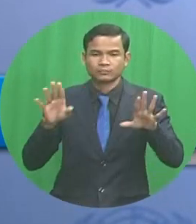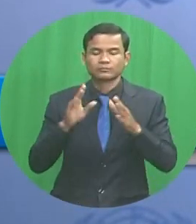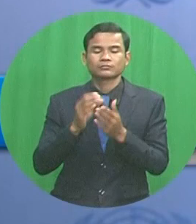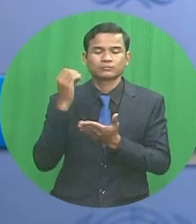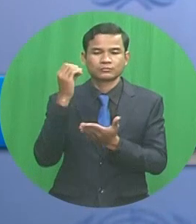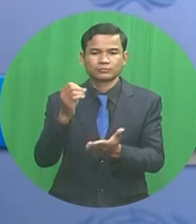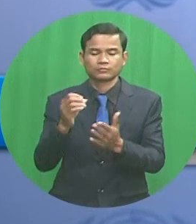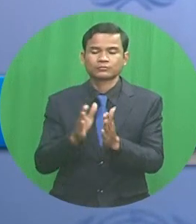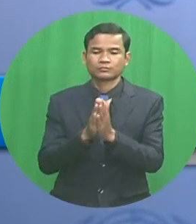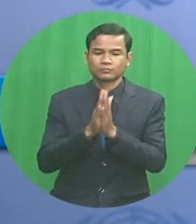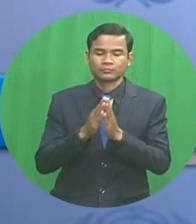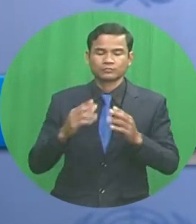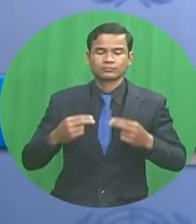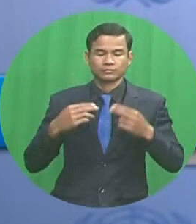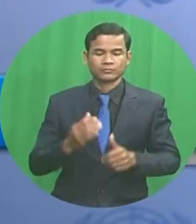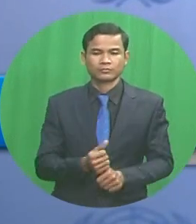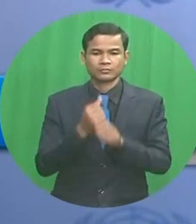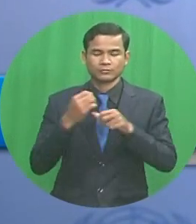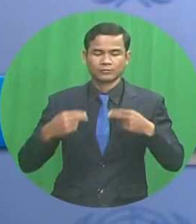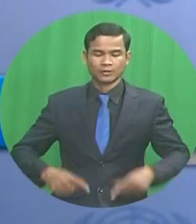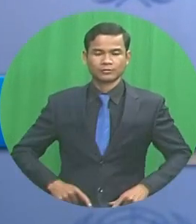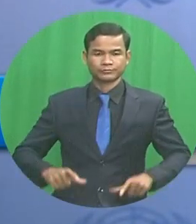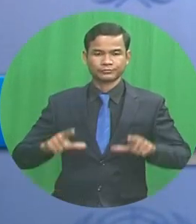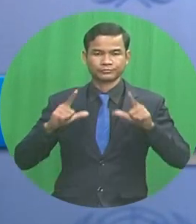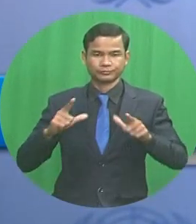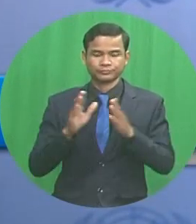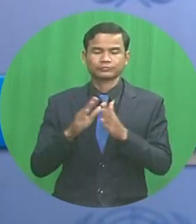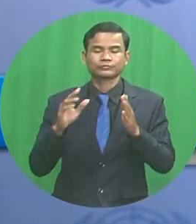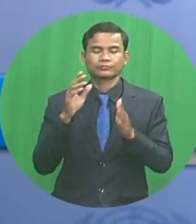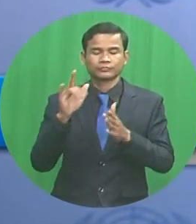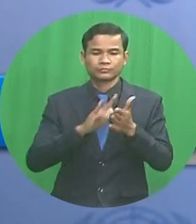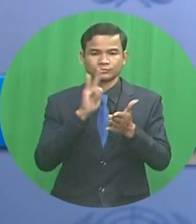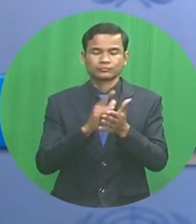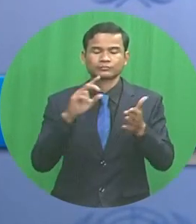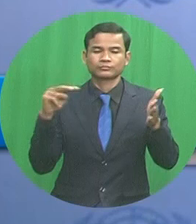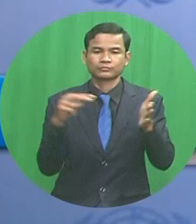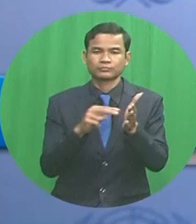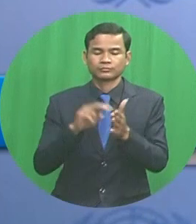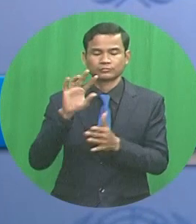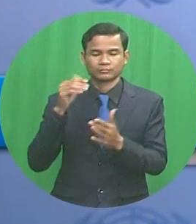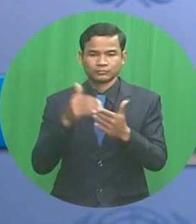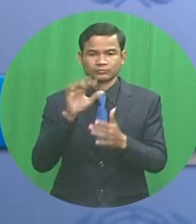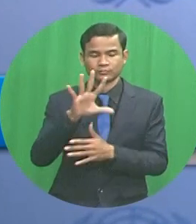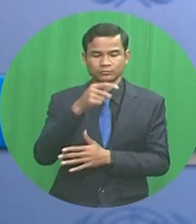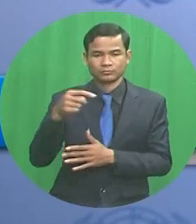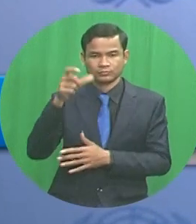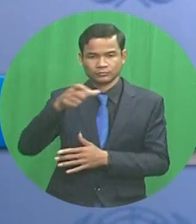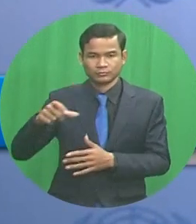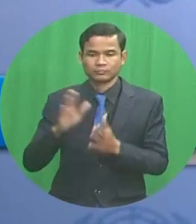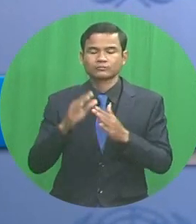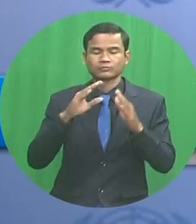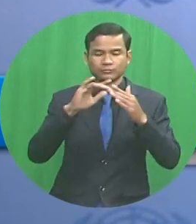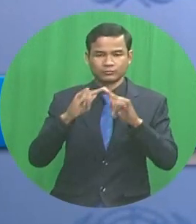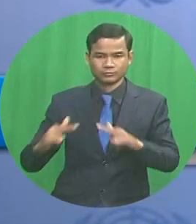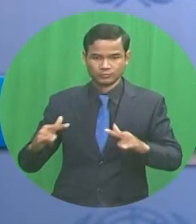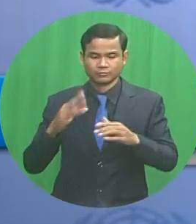តល់សង្គ្រោះជីវិតដែលត្រូវការជាចាំបាច់សម្រាប់ប្រជាជនស៊ីរី75លាននាក់រួមទាំងទីជំរកការថែទាំសុខភាពអាហារនិង